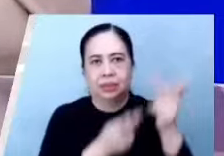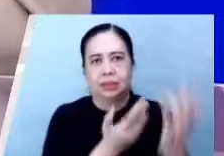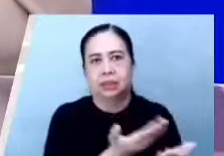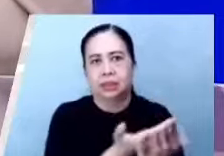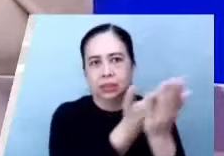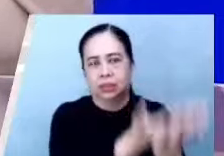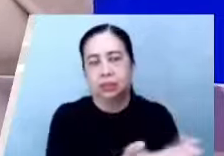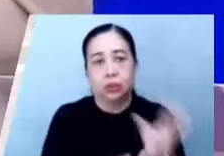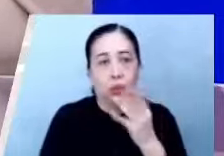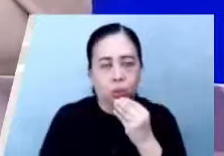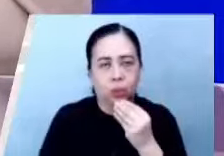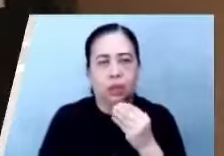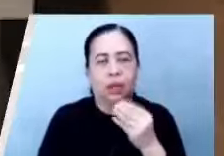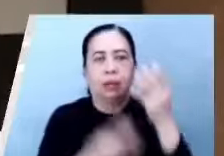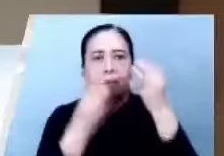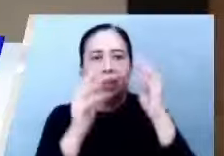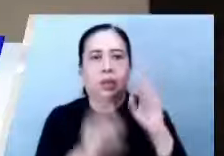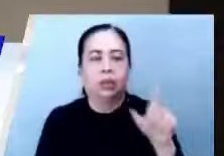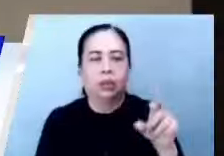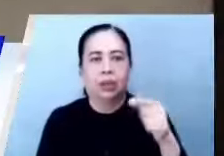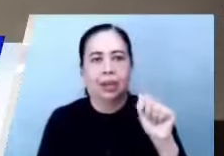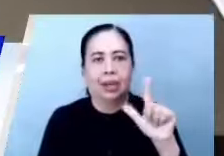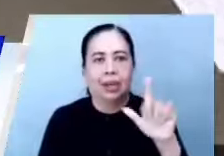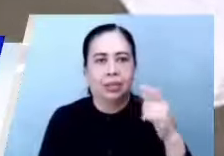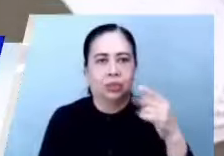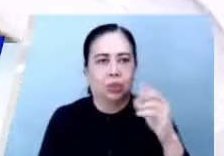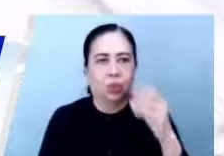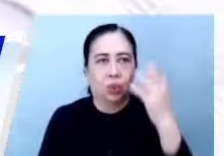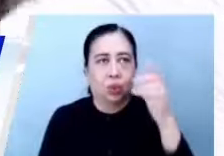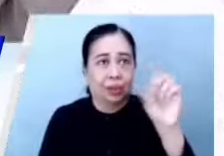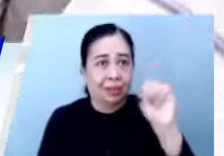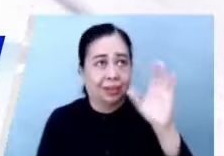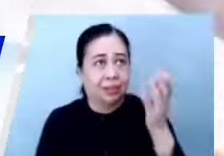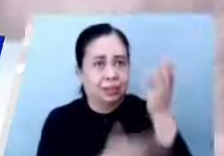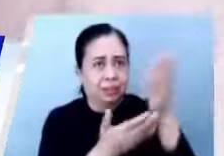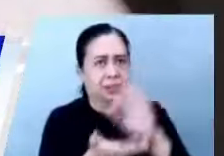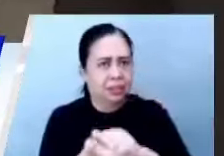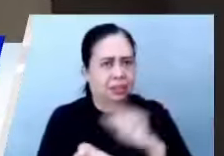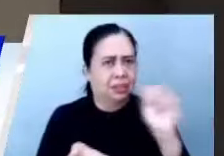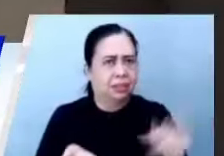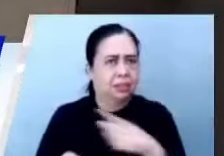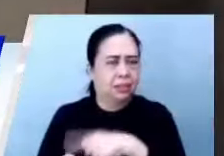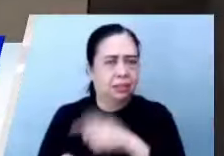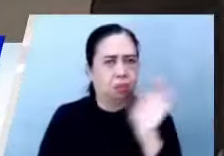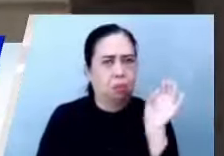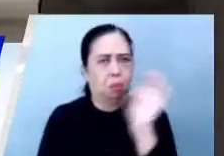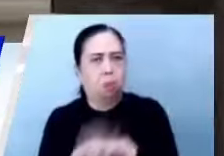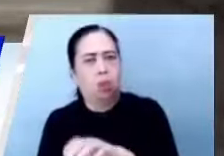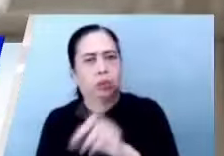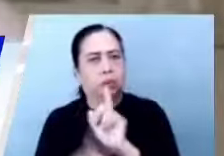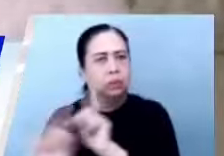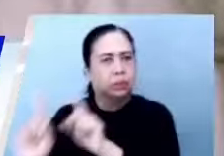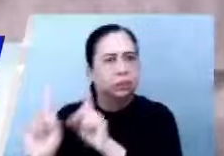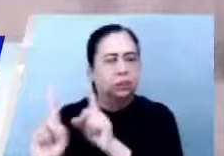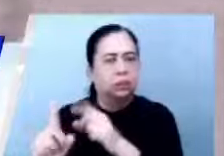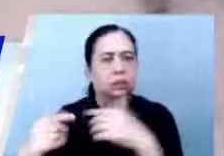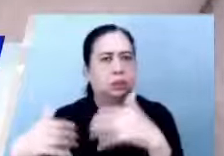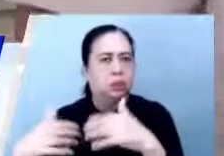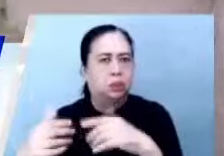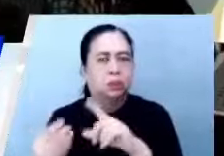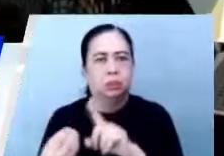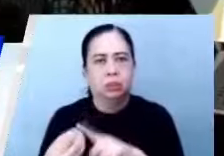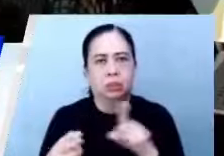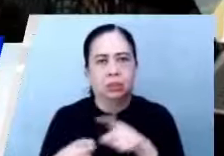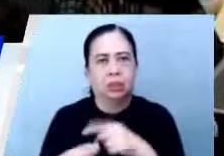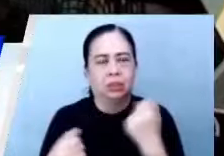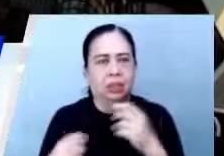Guo. Hinihiling kasi ng kampo ni Guo na ibasura ang subpoena ng komite na sa pilitan siyang pinadadalo sa mga pagdinig kaugnay sa investigasyon